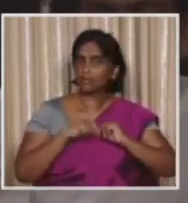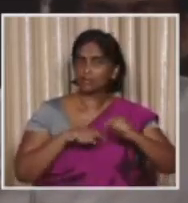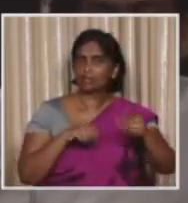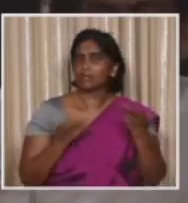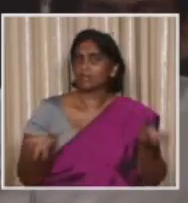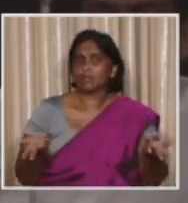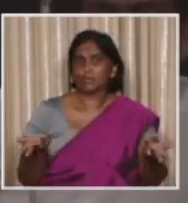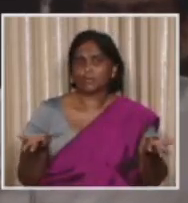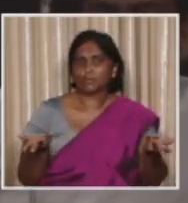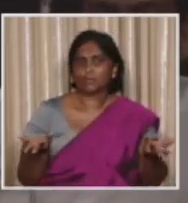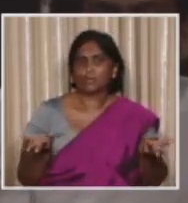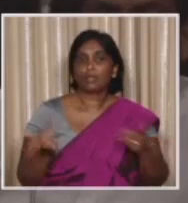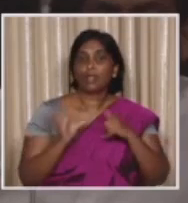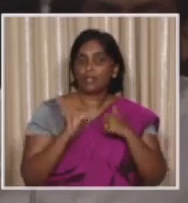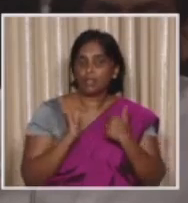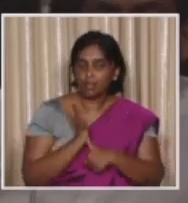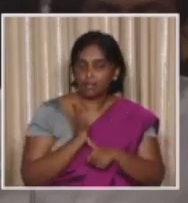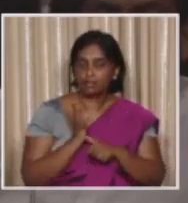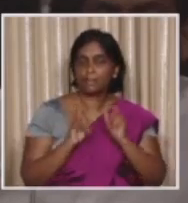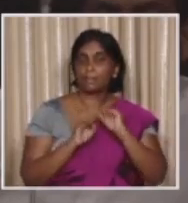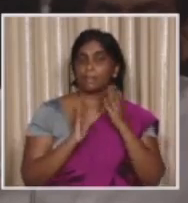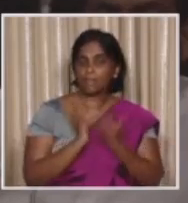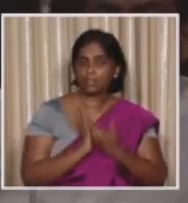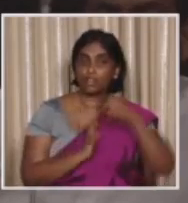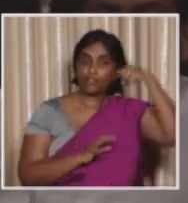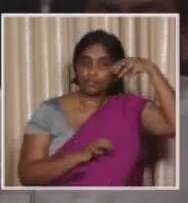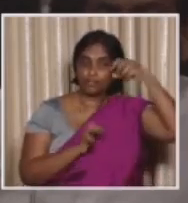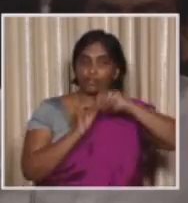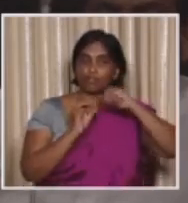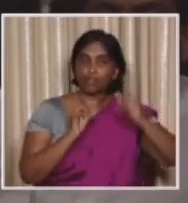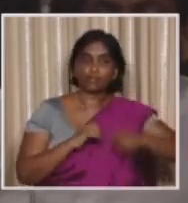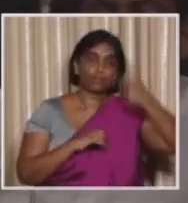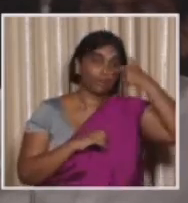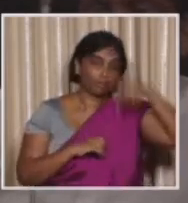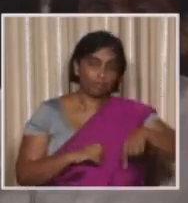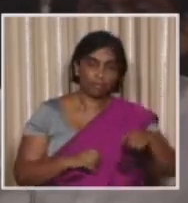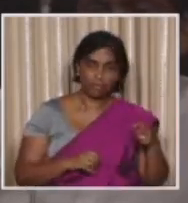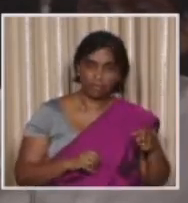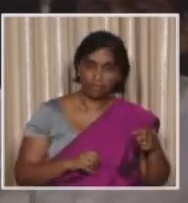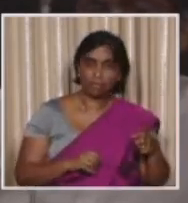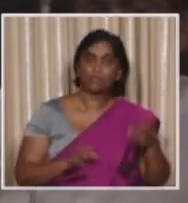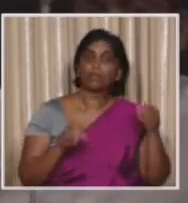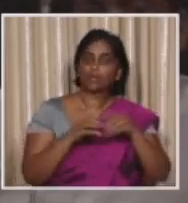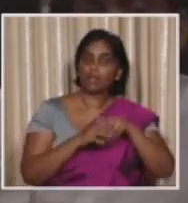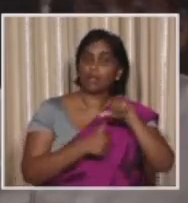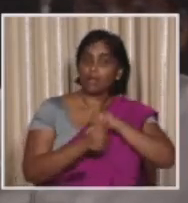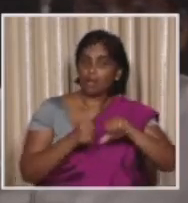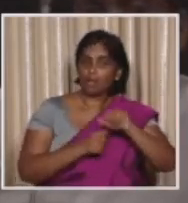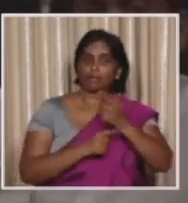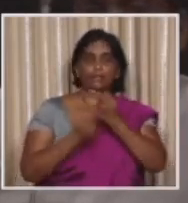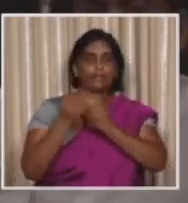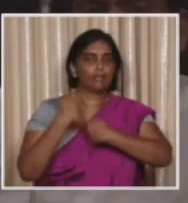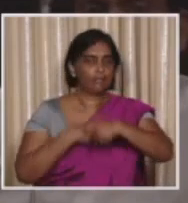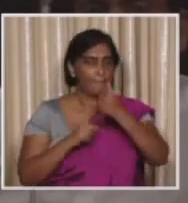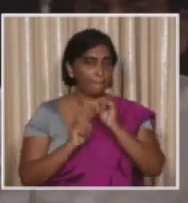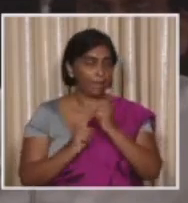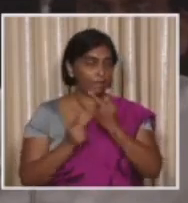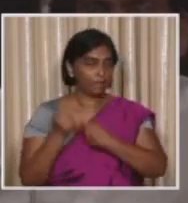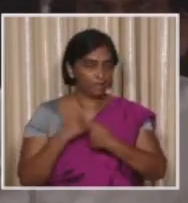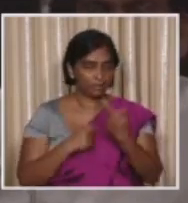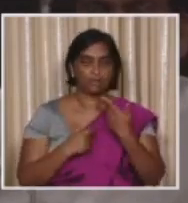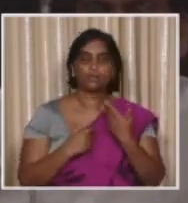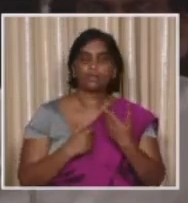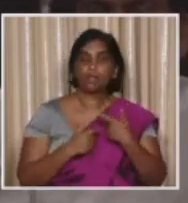තියෙන මොනවද? අනපනත් විදුලි බල මණ්ඩලයේ කන්දෙල් සංස්ථාව ඇතුළු ආයතන ප්‍රතිව්‍යුහගත කිරීම,